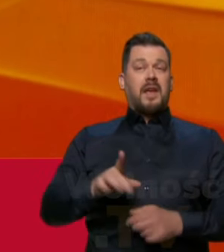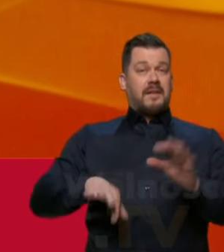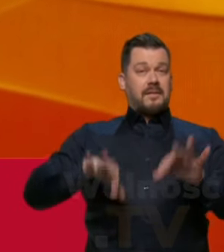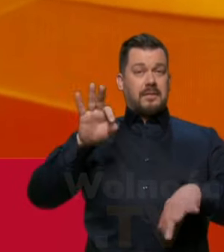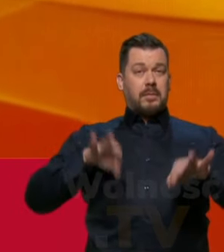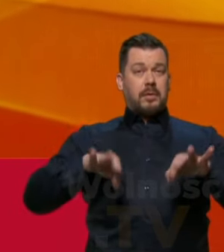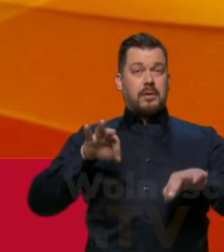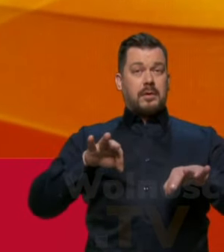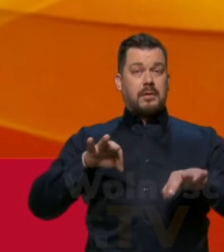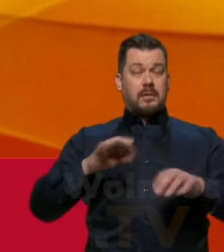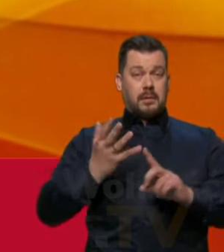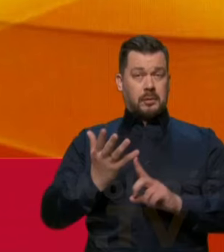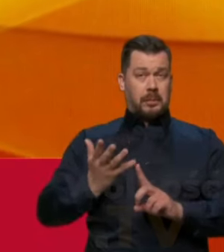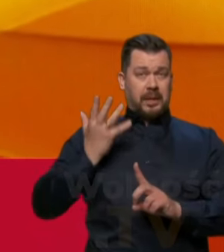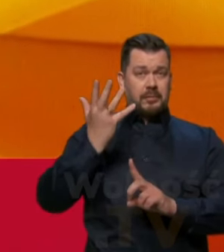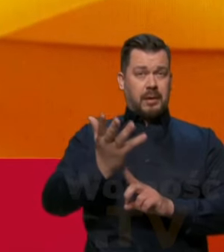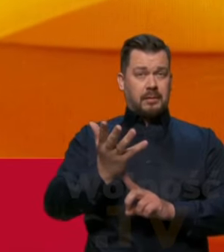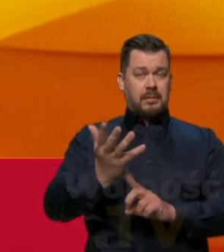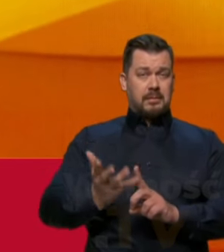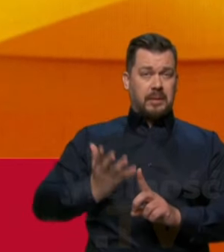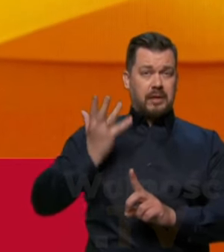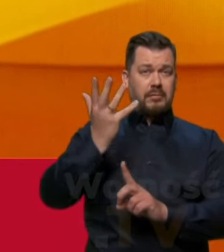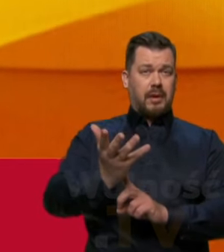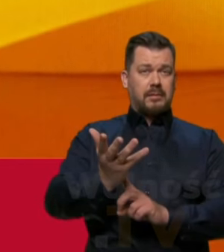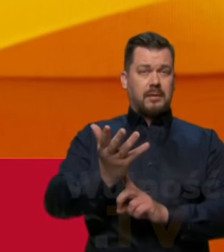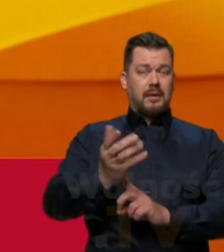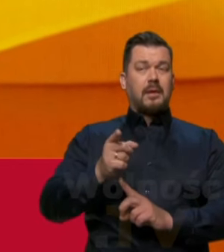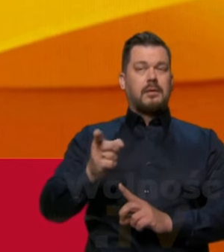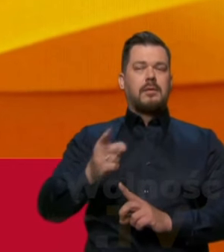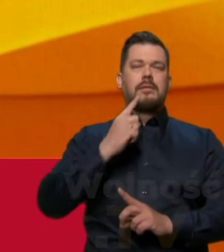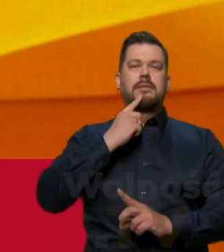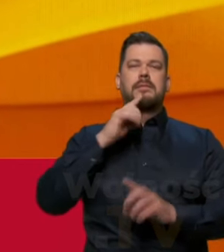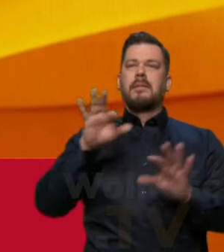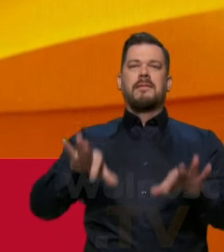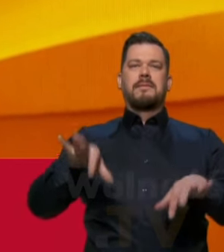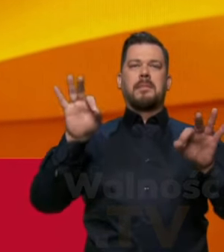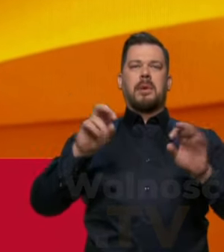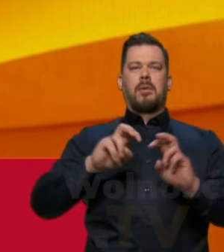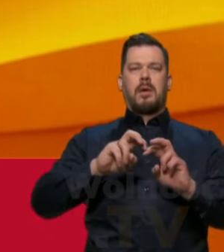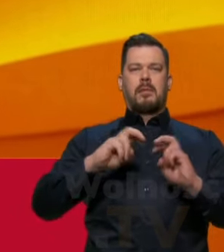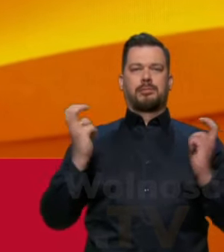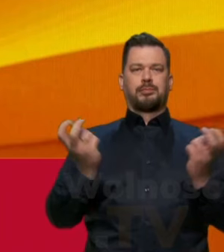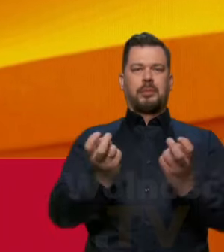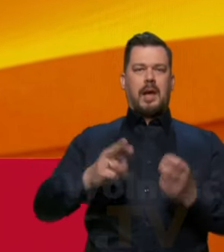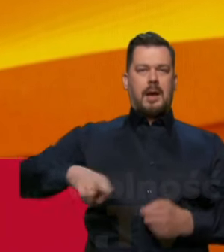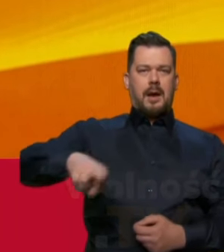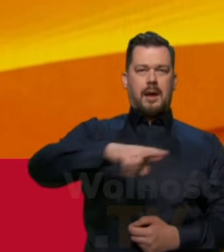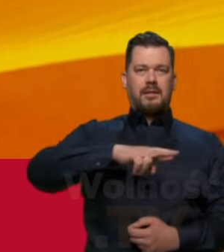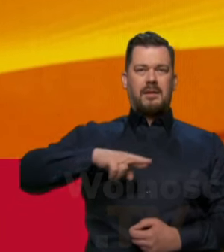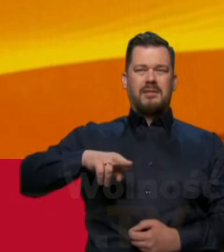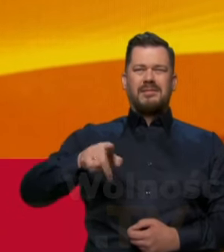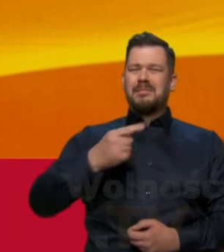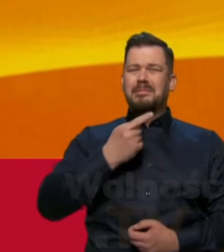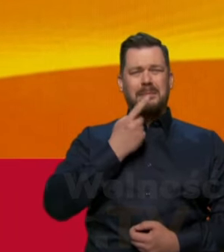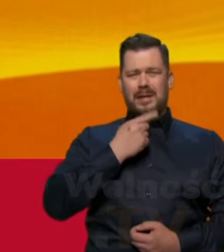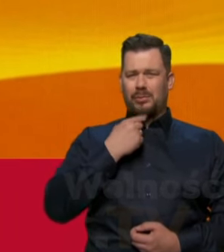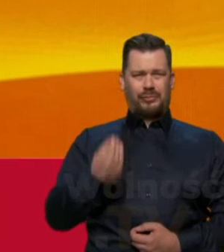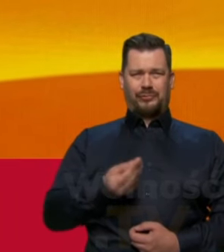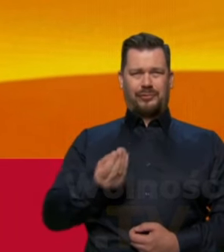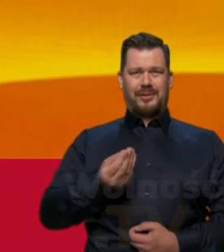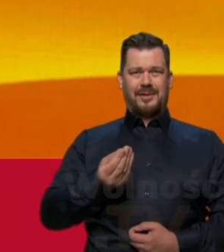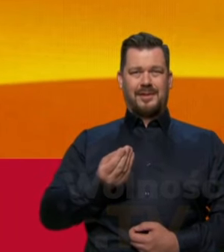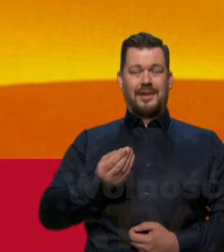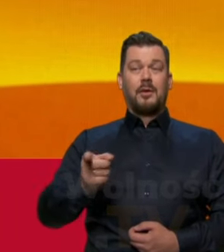Wybory raz na 5 lat, ustanowienie raz na 5 lat radnych i prezydenta, to jest za mało, żeby